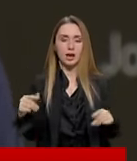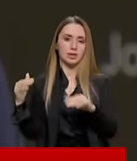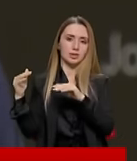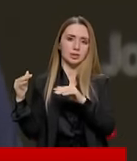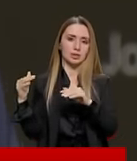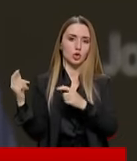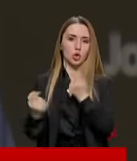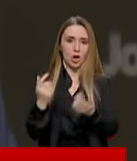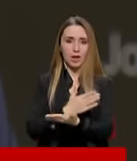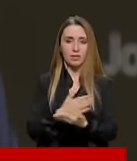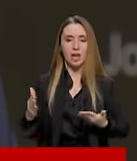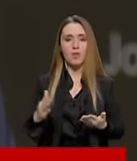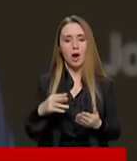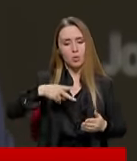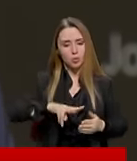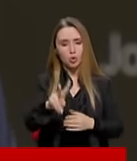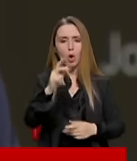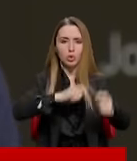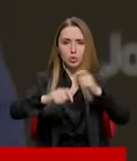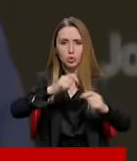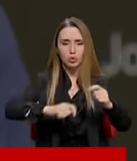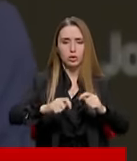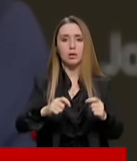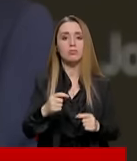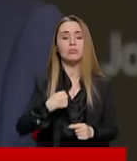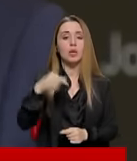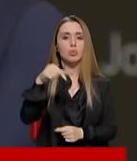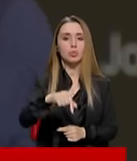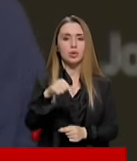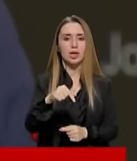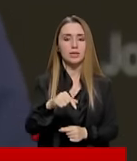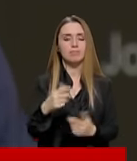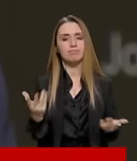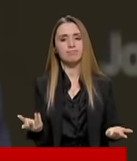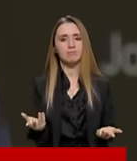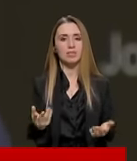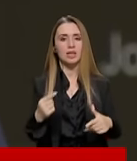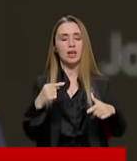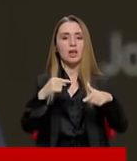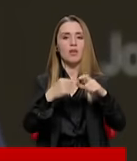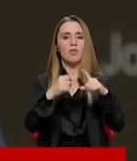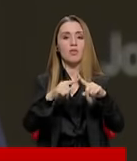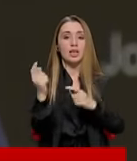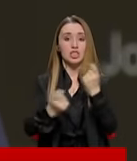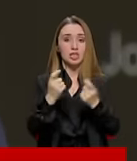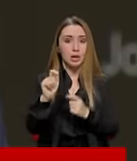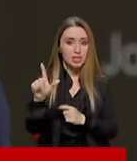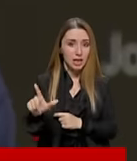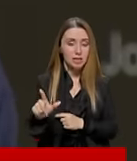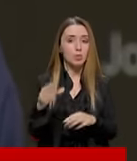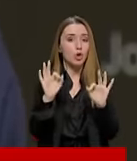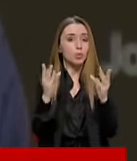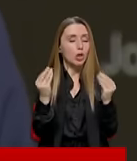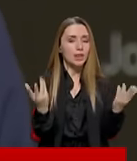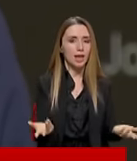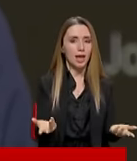getirdik kavşaklar Yaptık asfaltlar yaptık Ama ben bunları açıkçası fen işlerinin yapacağı işler görüyorum asıl önemli